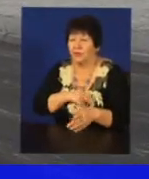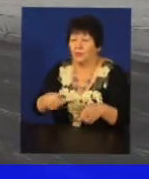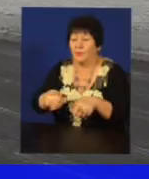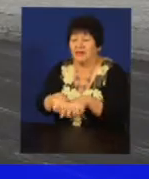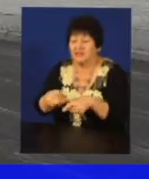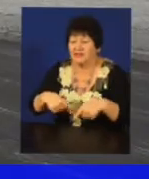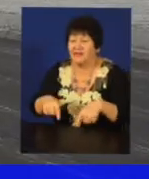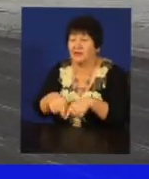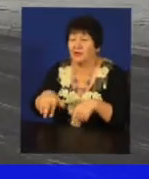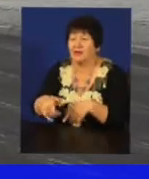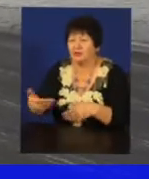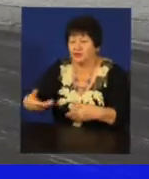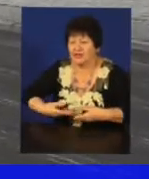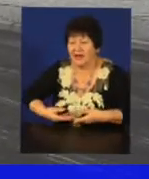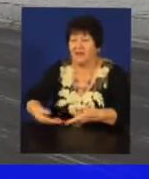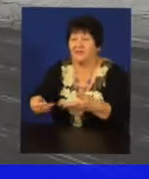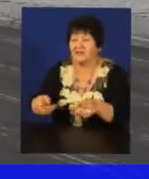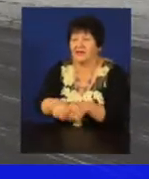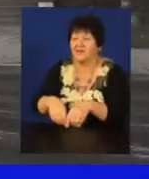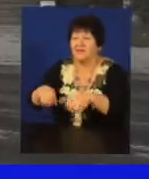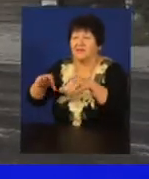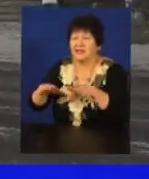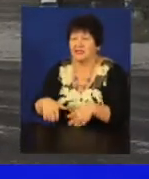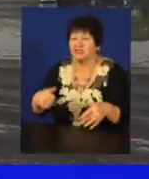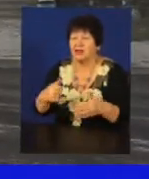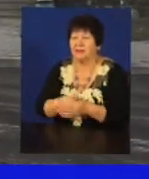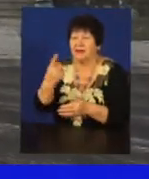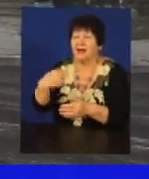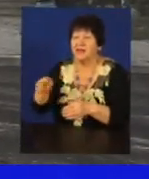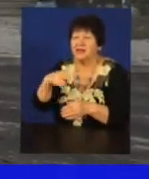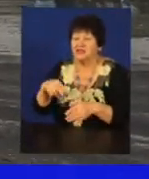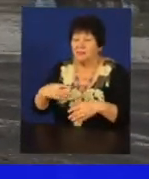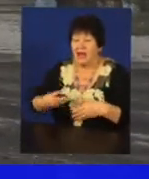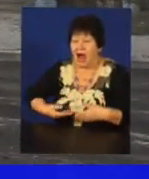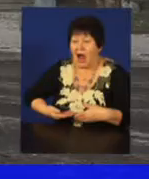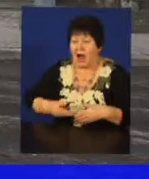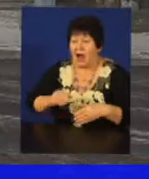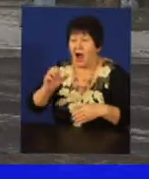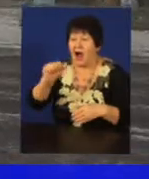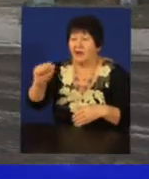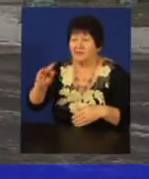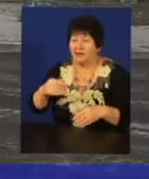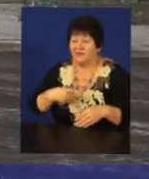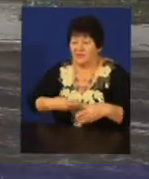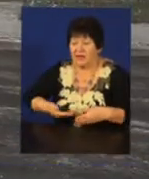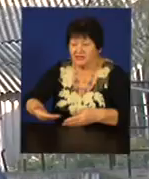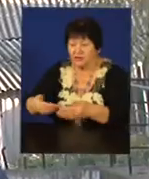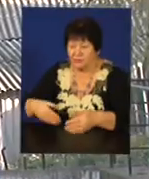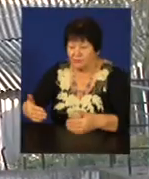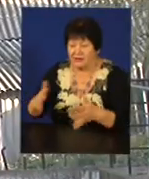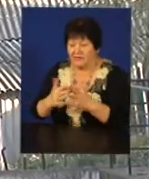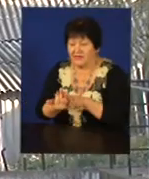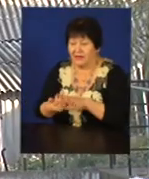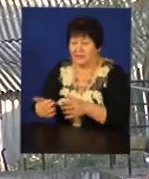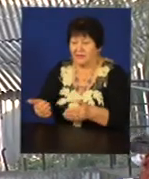sectoare până a ajunge la asfaltare. Astfel s-a decis ca până la 1 decembrie asfaltul să fie așternut pe străzile din preajmă.